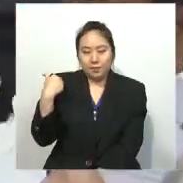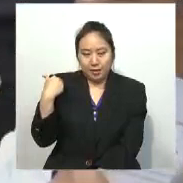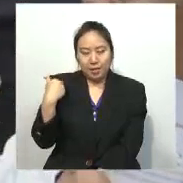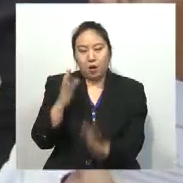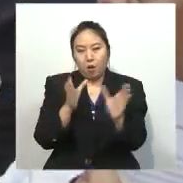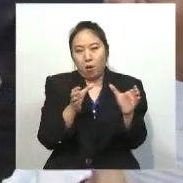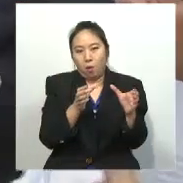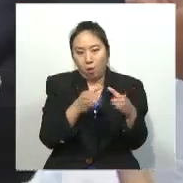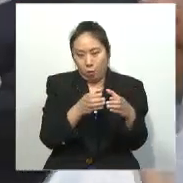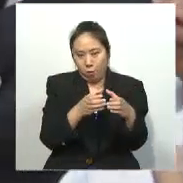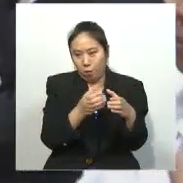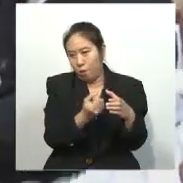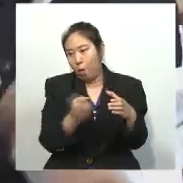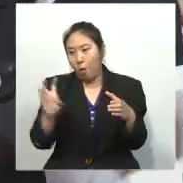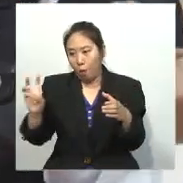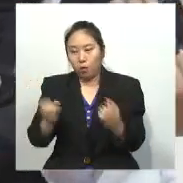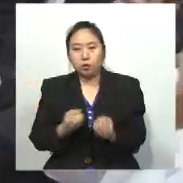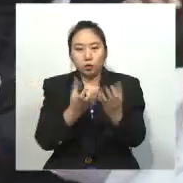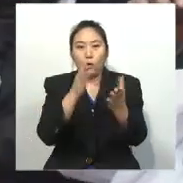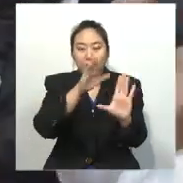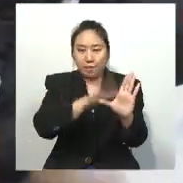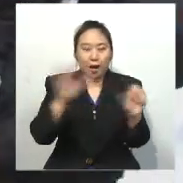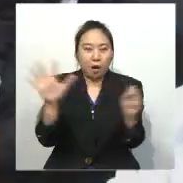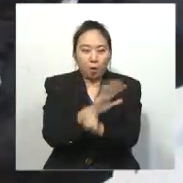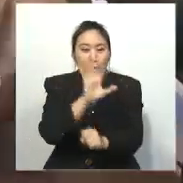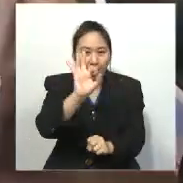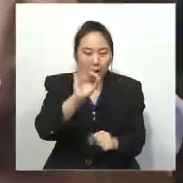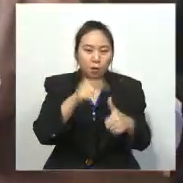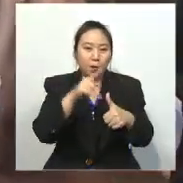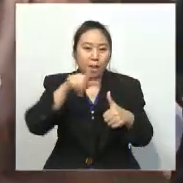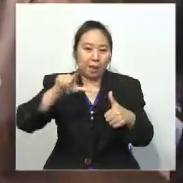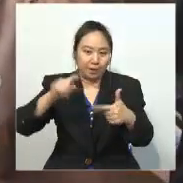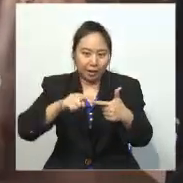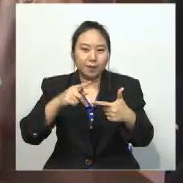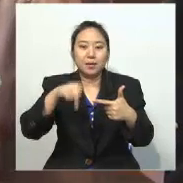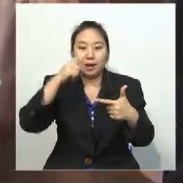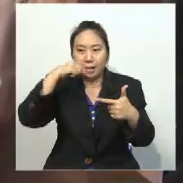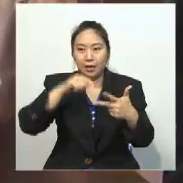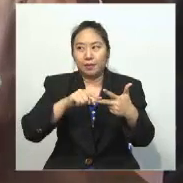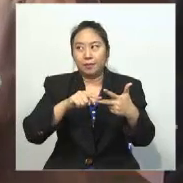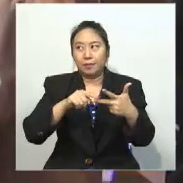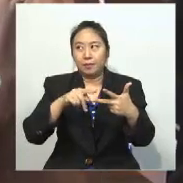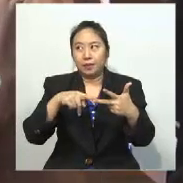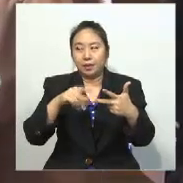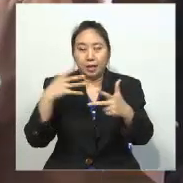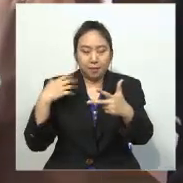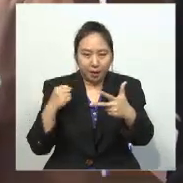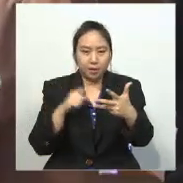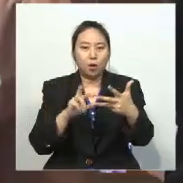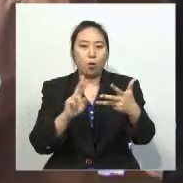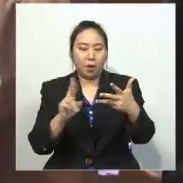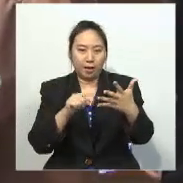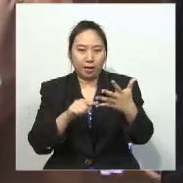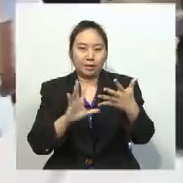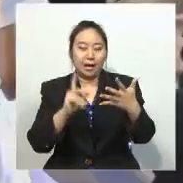ที่ส่งผู้สมัครครบทั้ง9เขตได้แก่พรรคพลังประชารัฐพรรคเพื่อไทยพรรคประชาธิปัตย์พรรครวมพลังประชาชาติไทยพรรคช